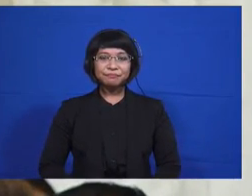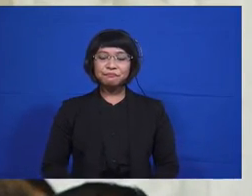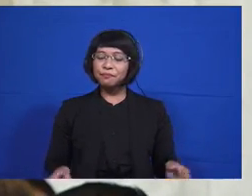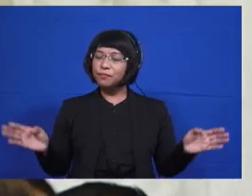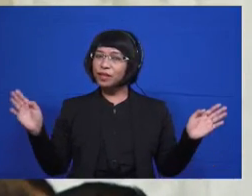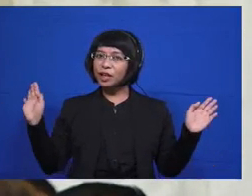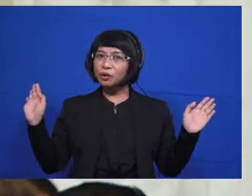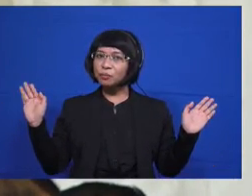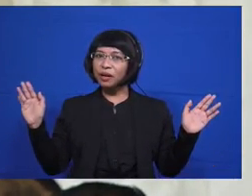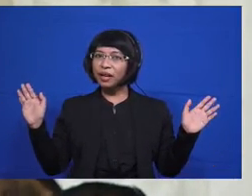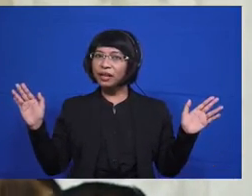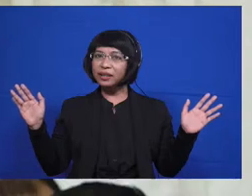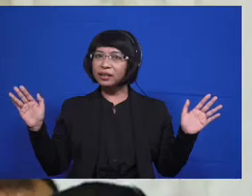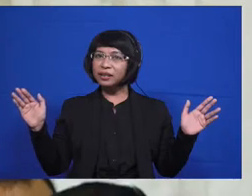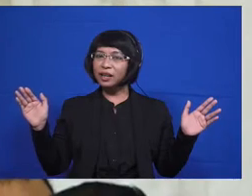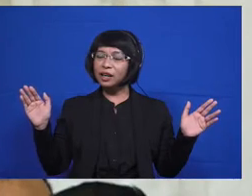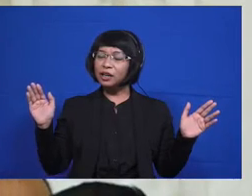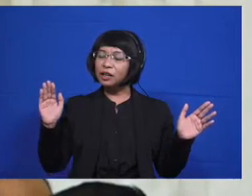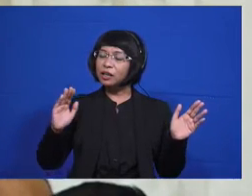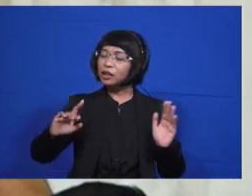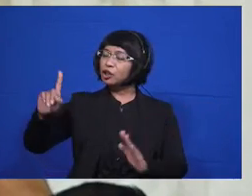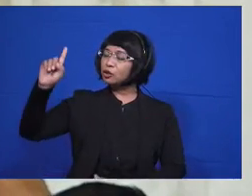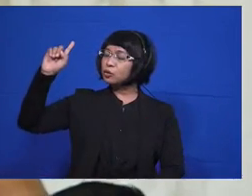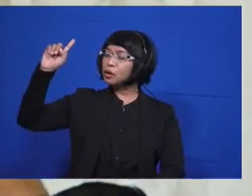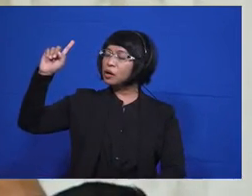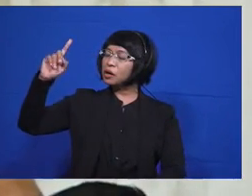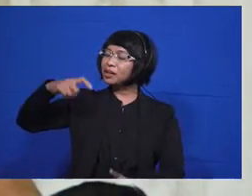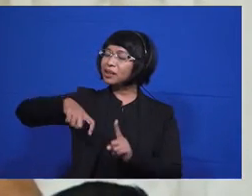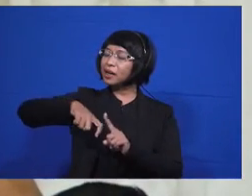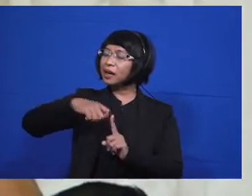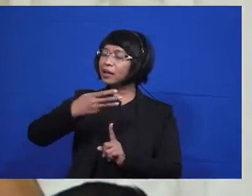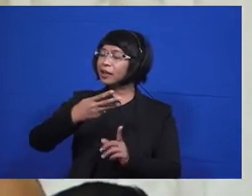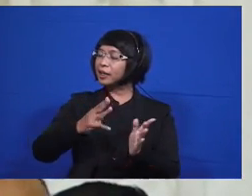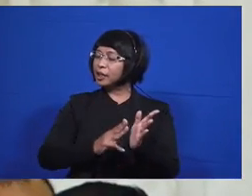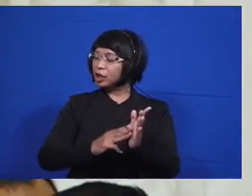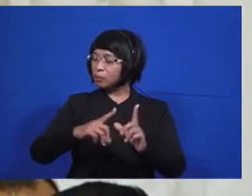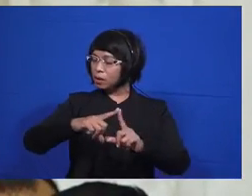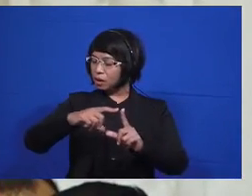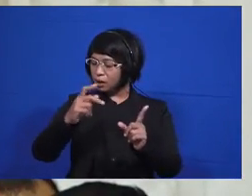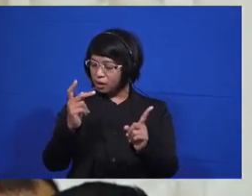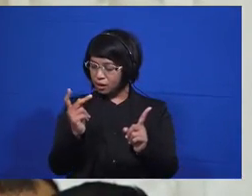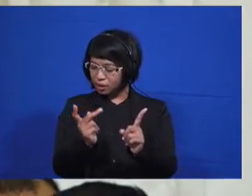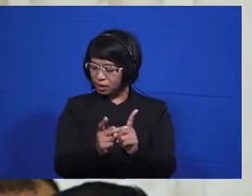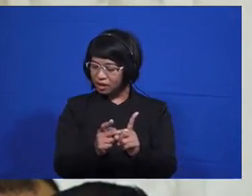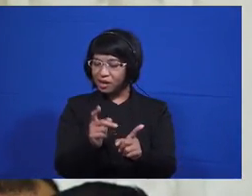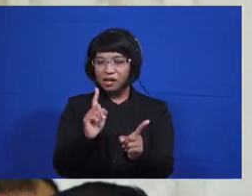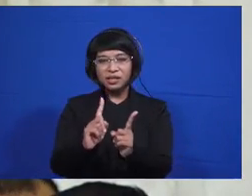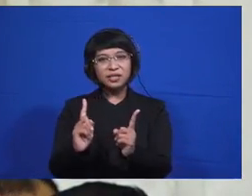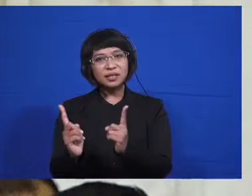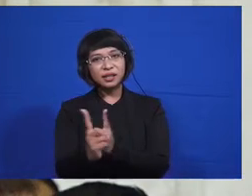Malaikat Tuhan berkemah di sekeliling orang-orang yang takwa,